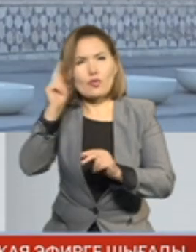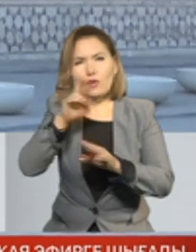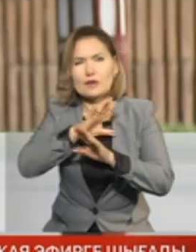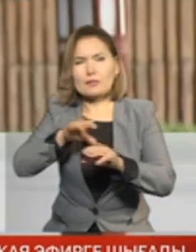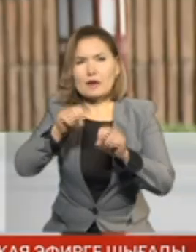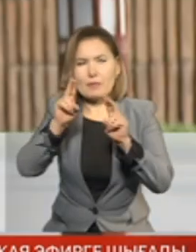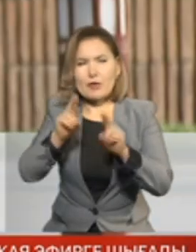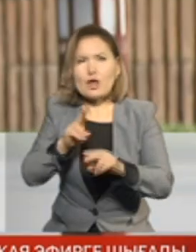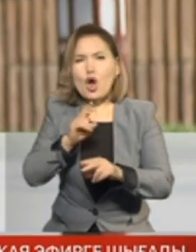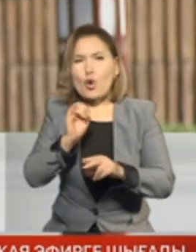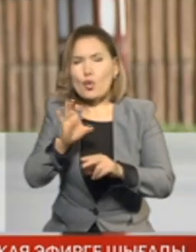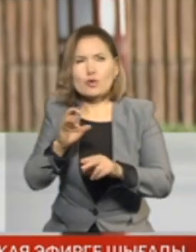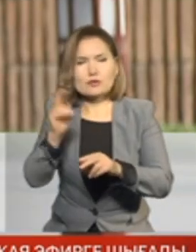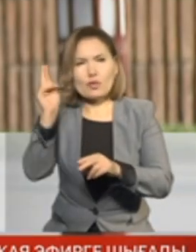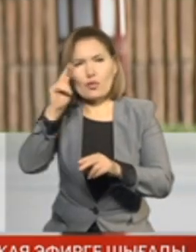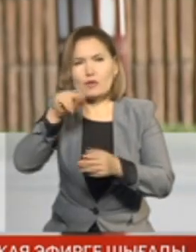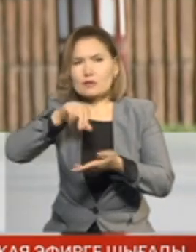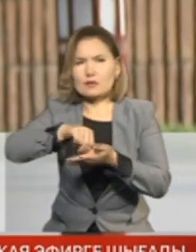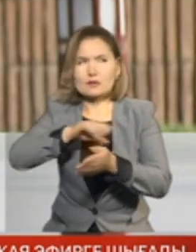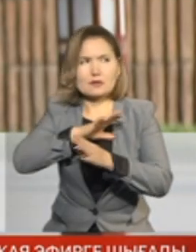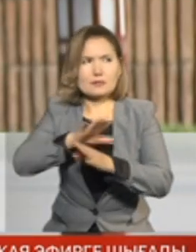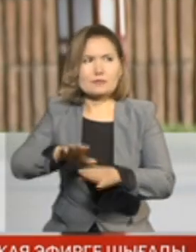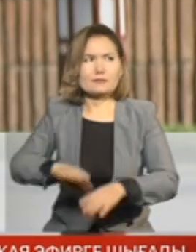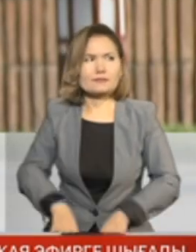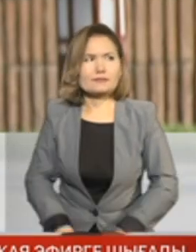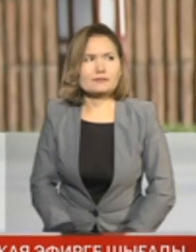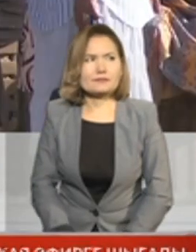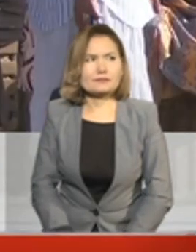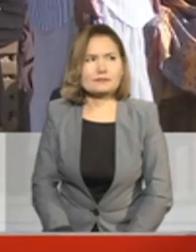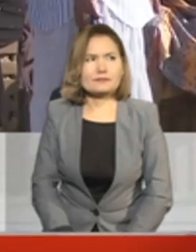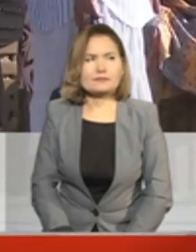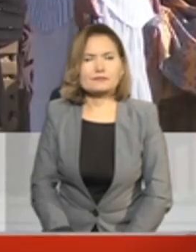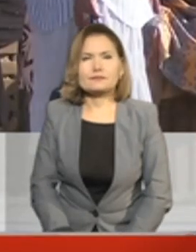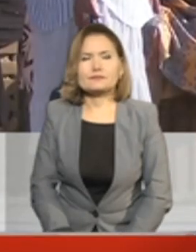және арнайы курстарға да қатыспағанын айтады.